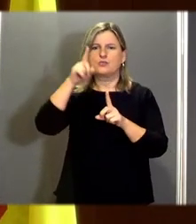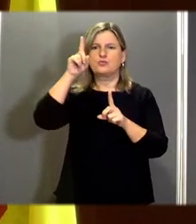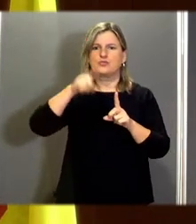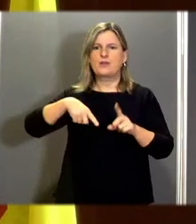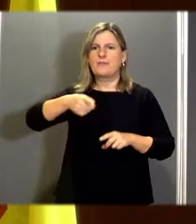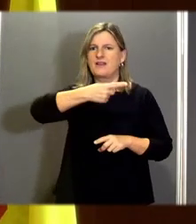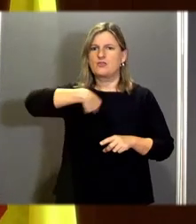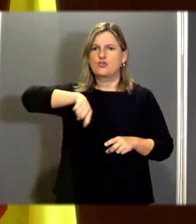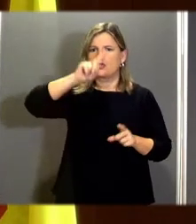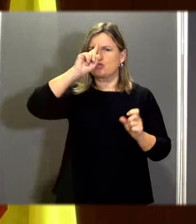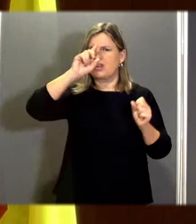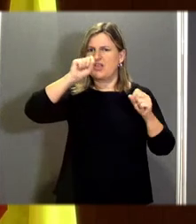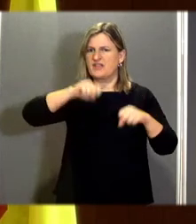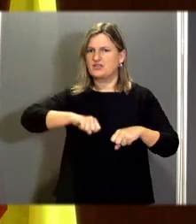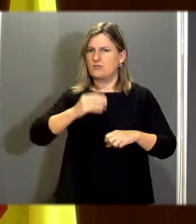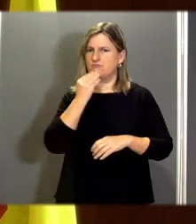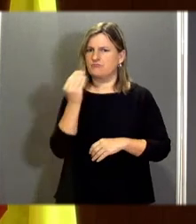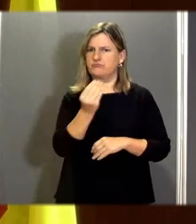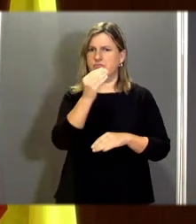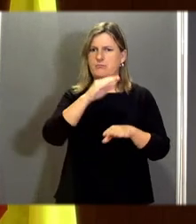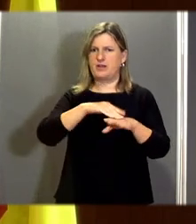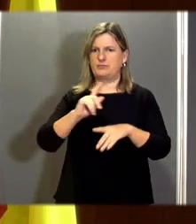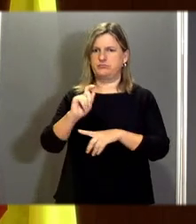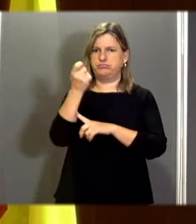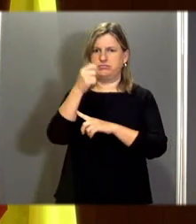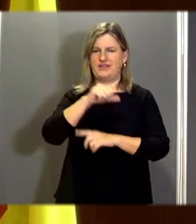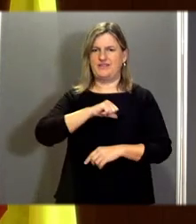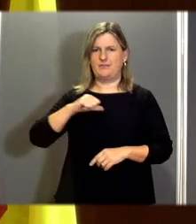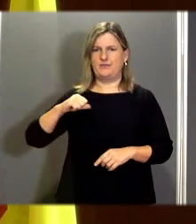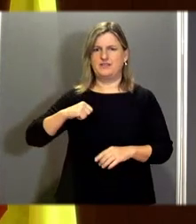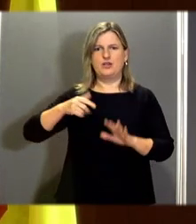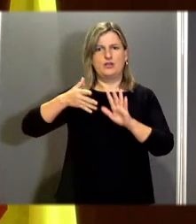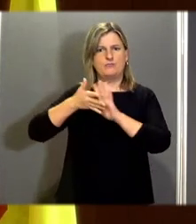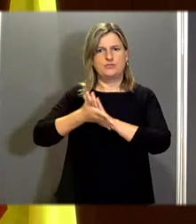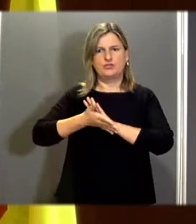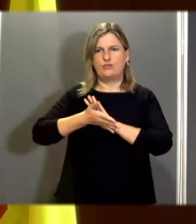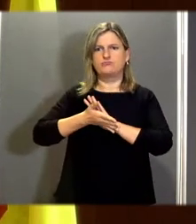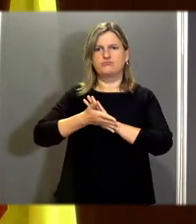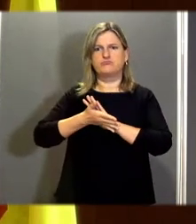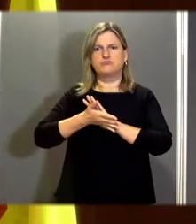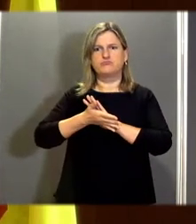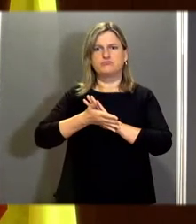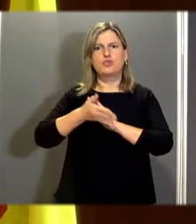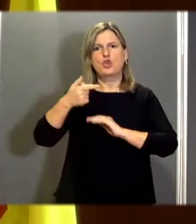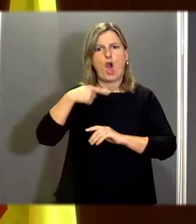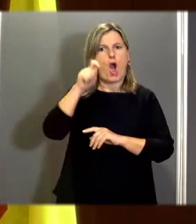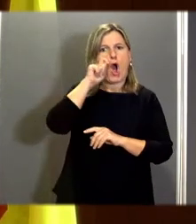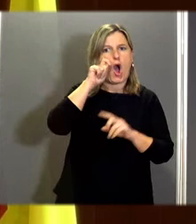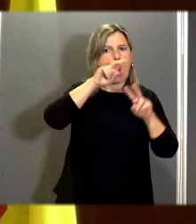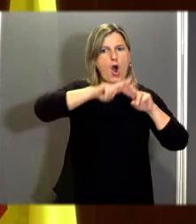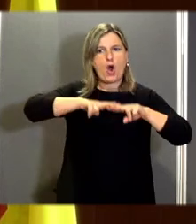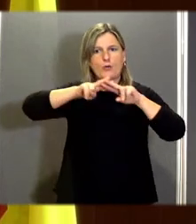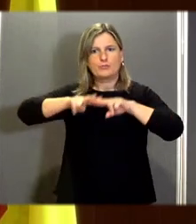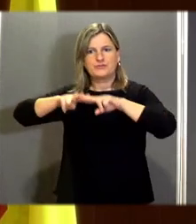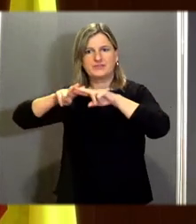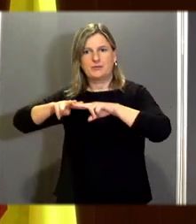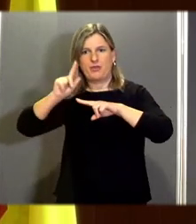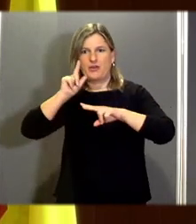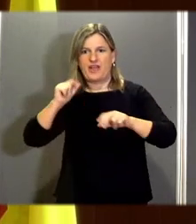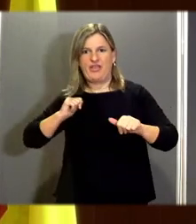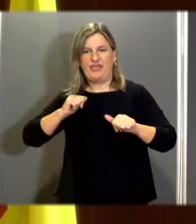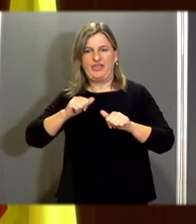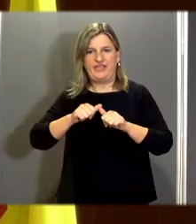és la nostra decisió per fer la independència. I això ha estat molt evident, jo he estat molt d'observadora aquests